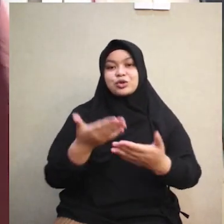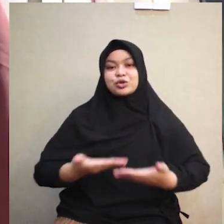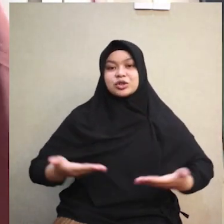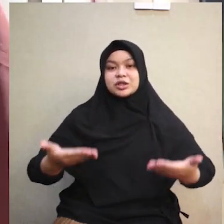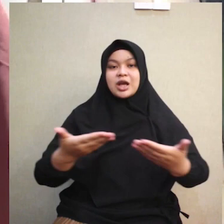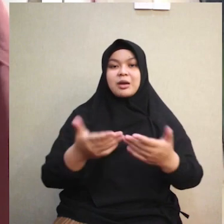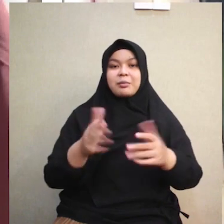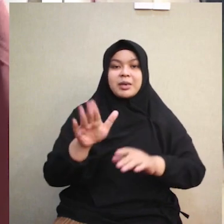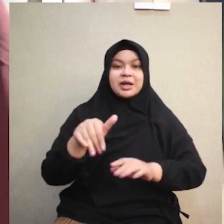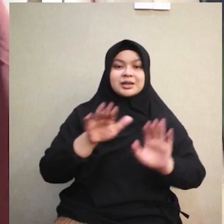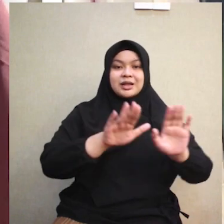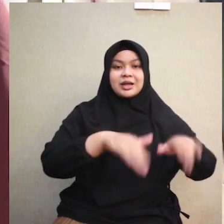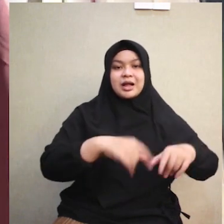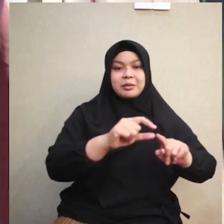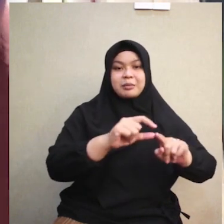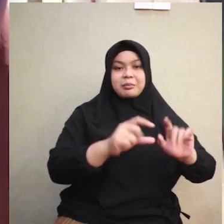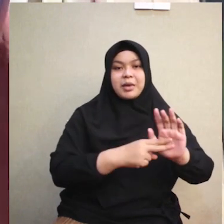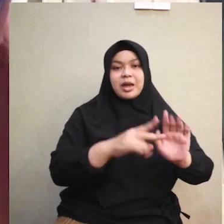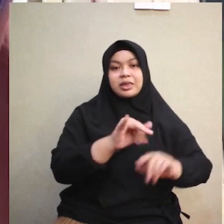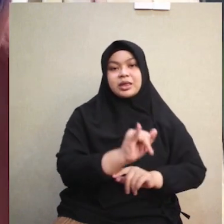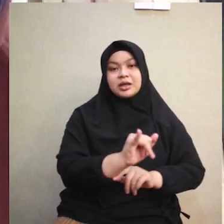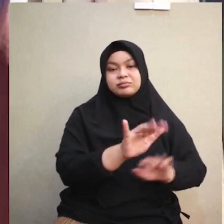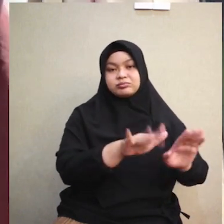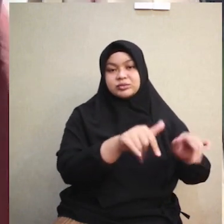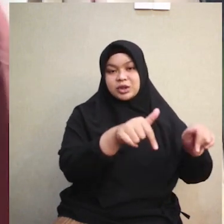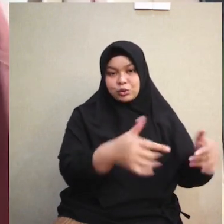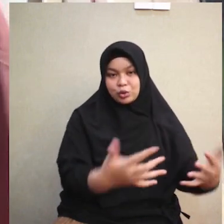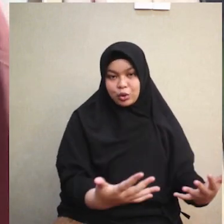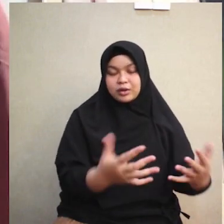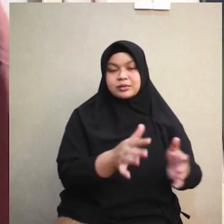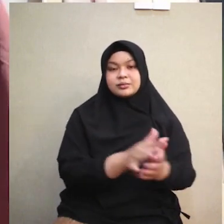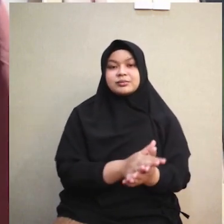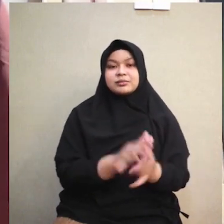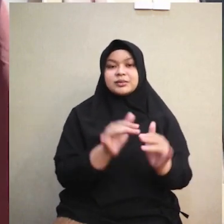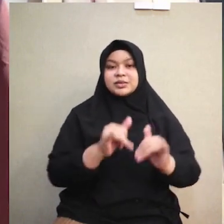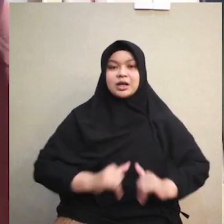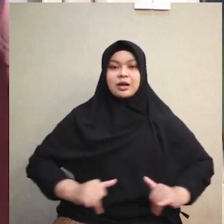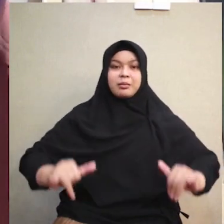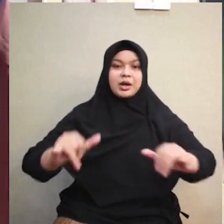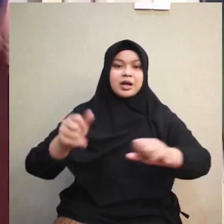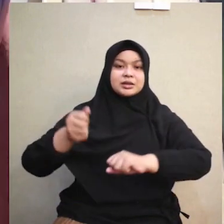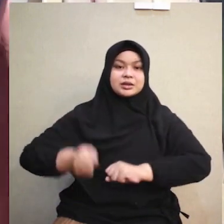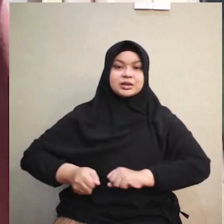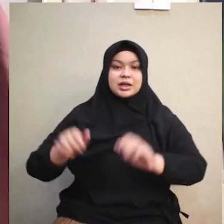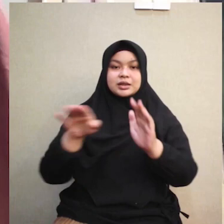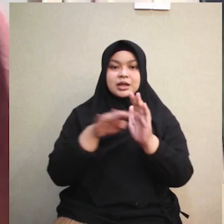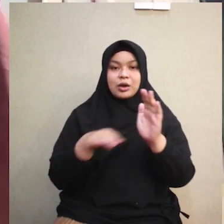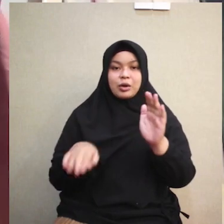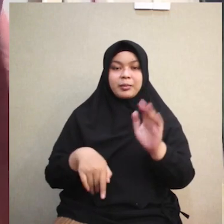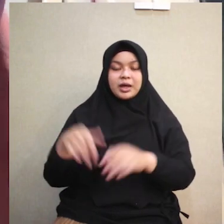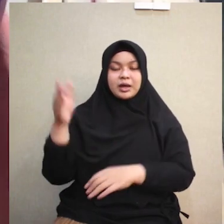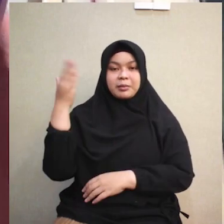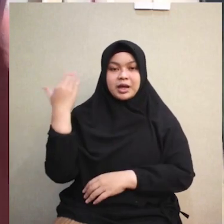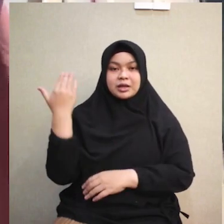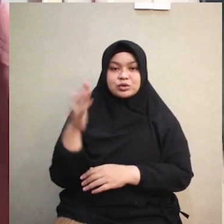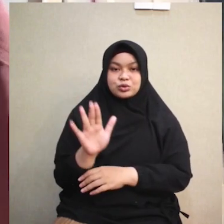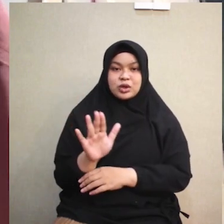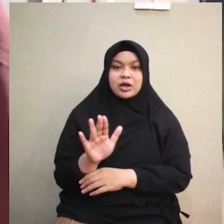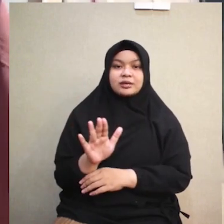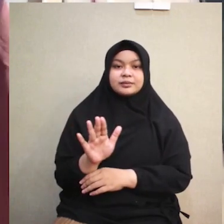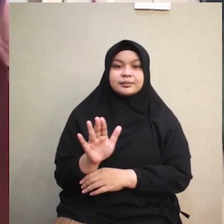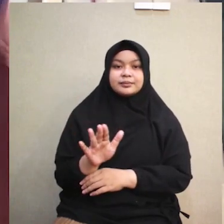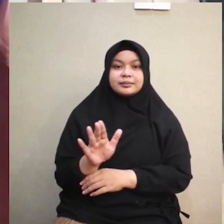masih tinggal di panti-panti itu juga bersamaan dengan sidang siapa di komunity kemarin sudah